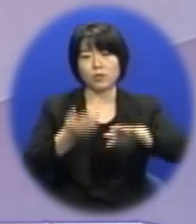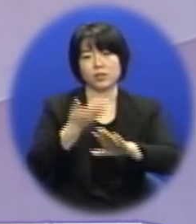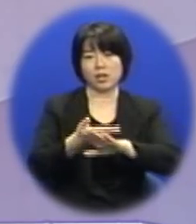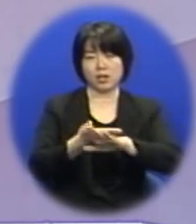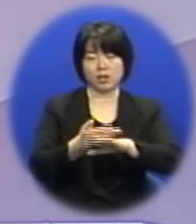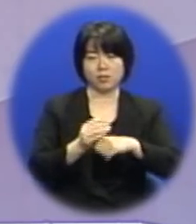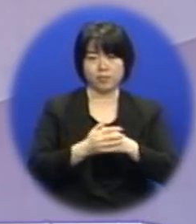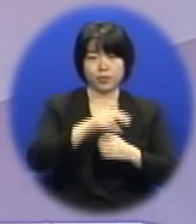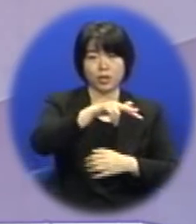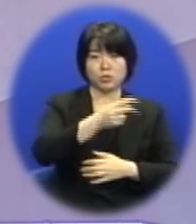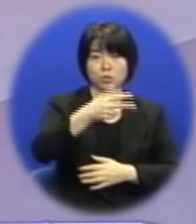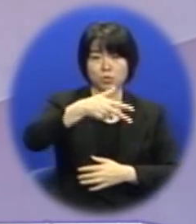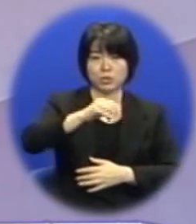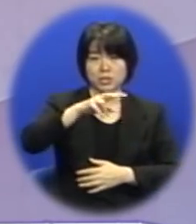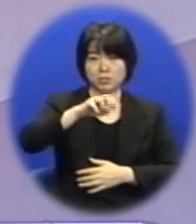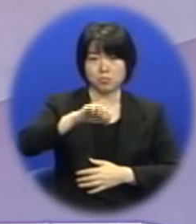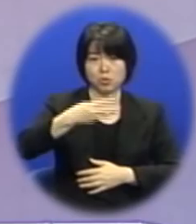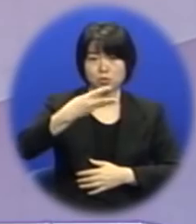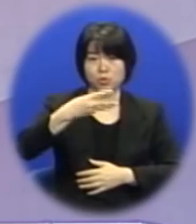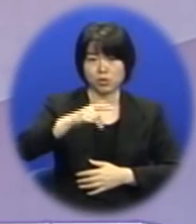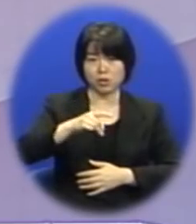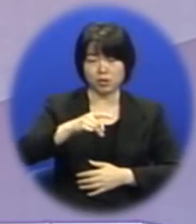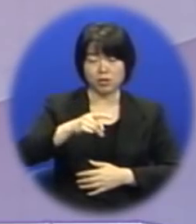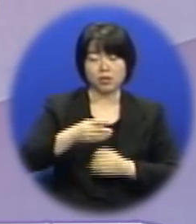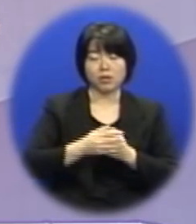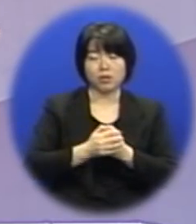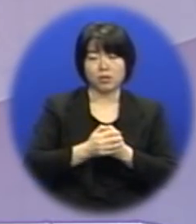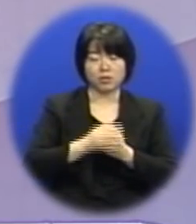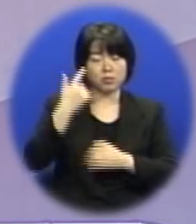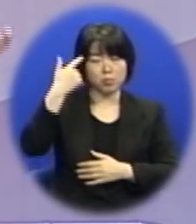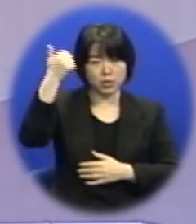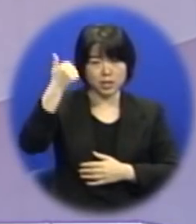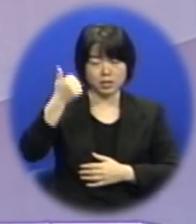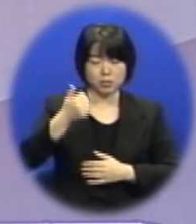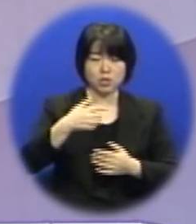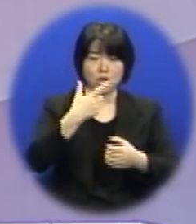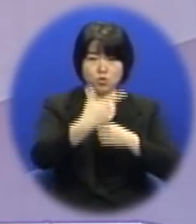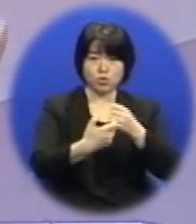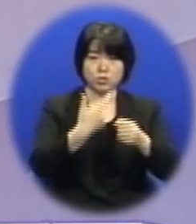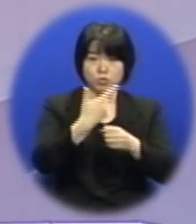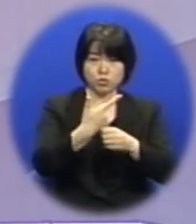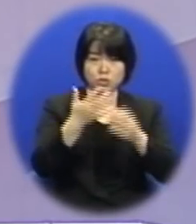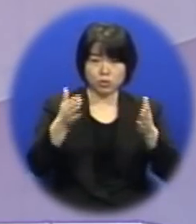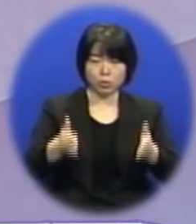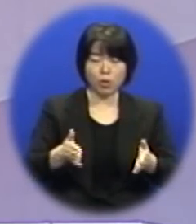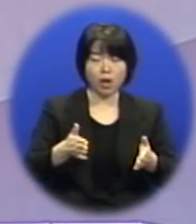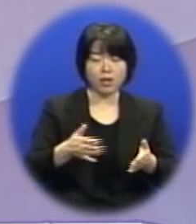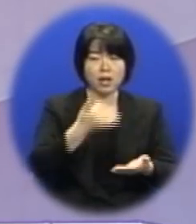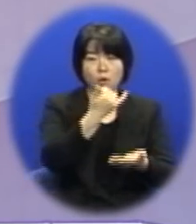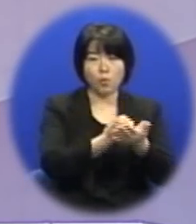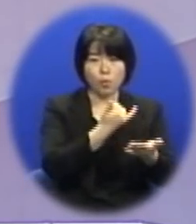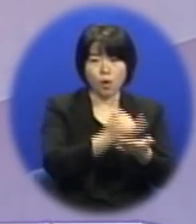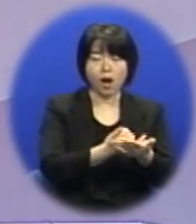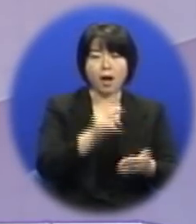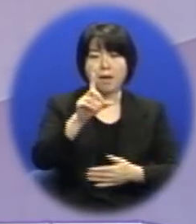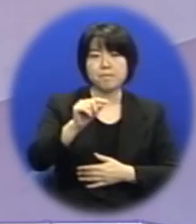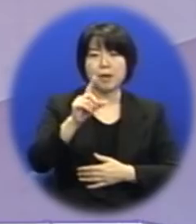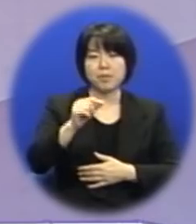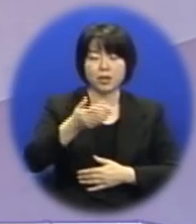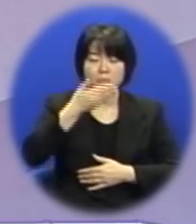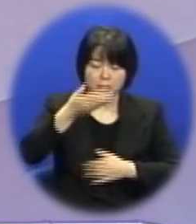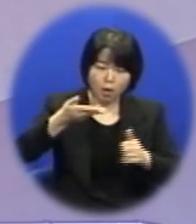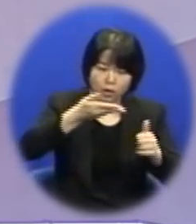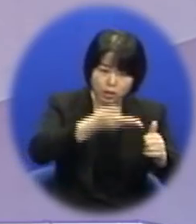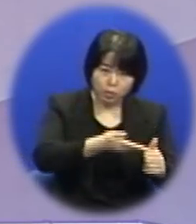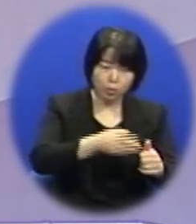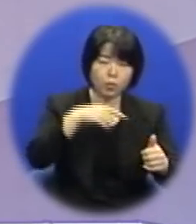조지 밀러 목사님은 66년 동안 고아 만 명을 먹이고 입히고 가르쳤습니다. 우리는 아이들 두세